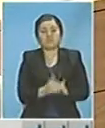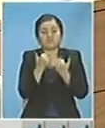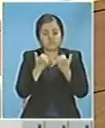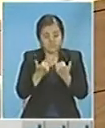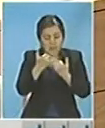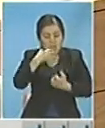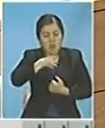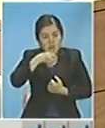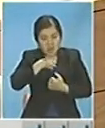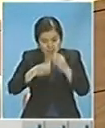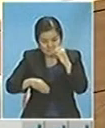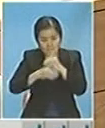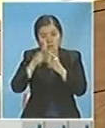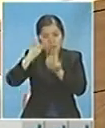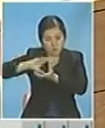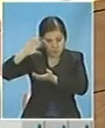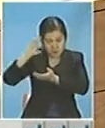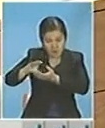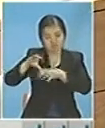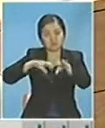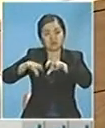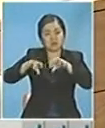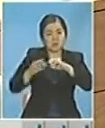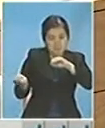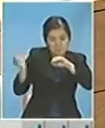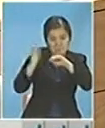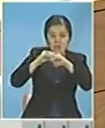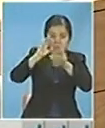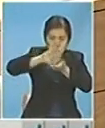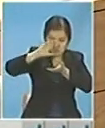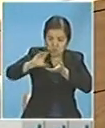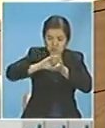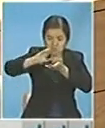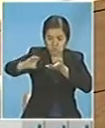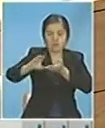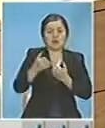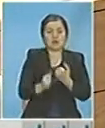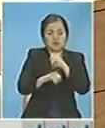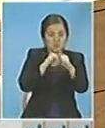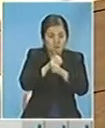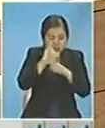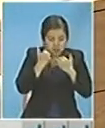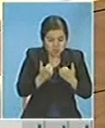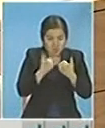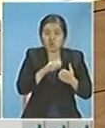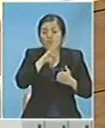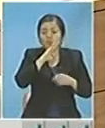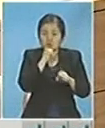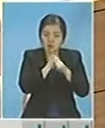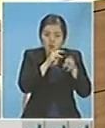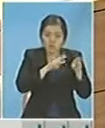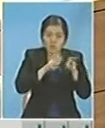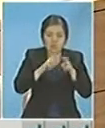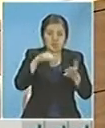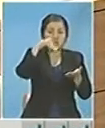ก็อยากจะให้เพิ่มงบประมาณเป็นทวีคูณแล้วก็เฉพาะหน้าในปีงบประมาณนี้ถ้าเผื่อสามารถที่จะเอางบส่วนก